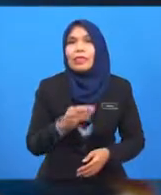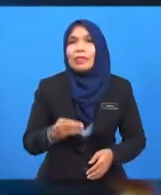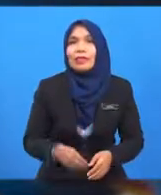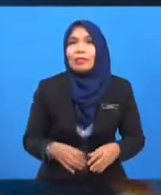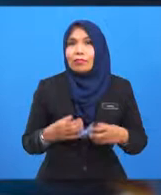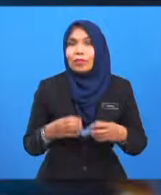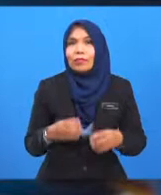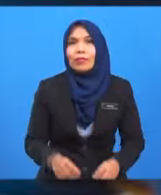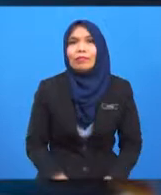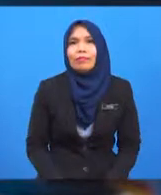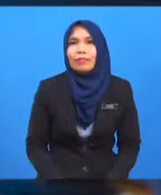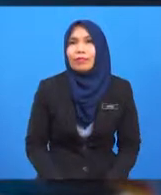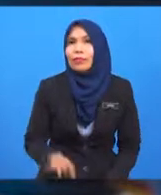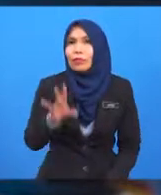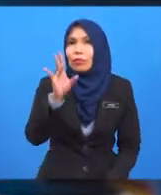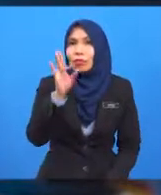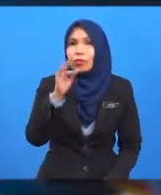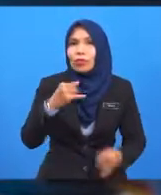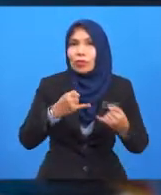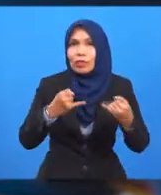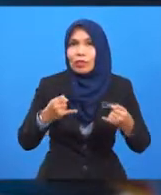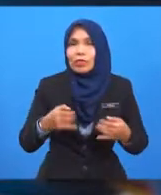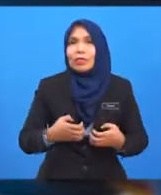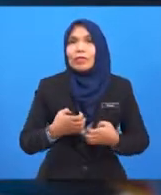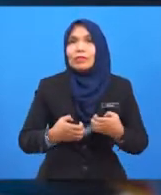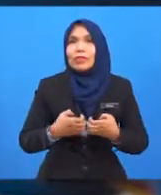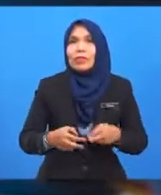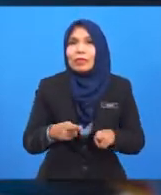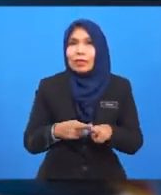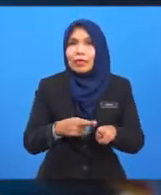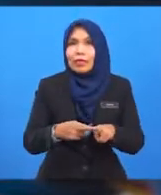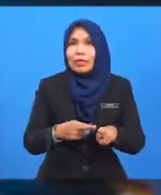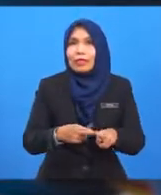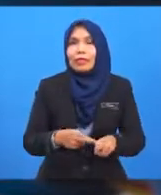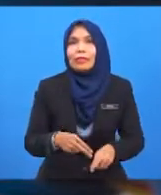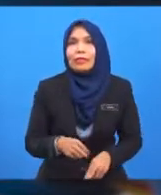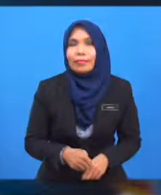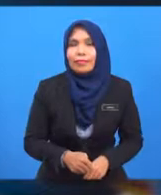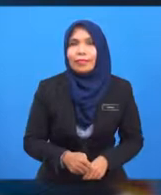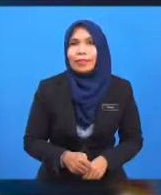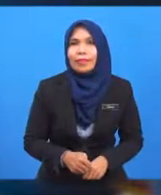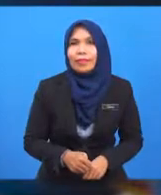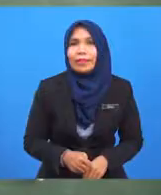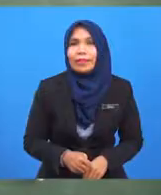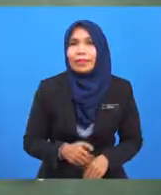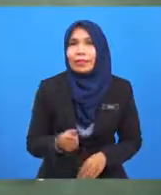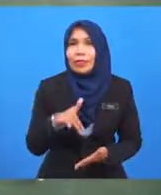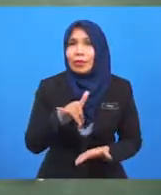Terdapat 7 jenis mesin ringkas di sekeliling kita, iaitu